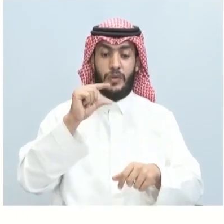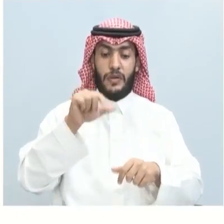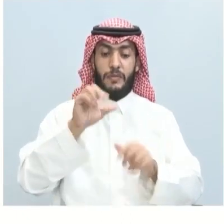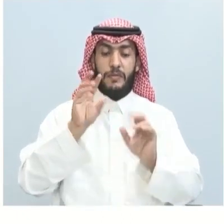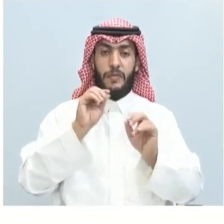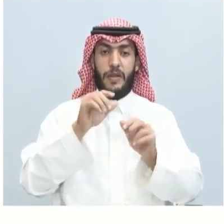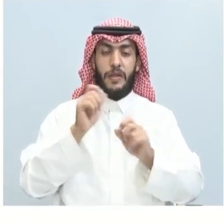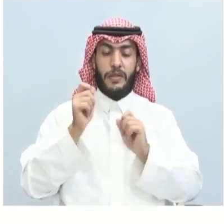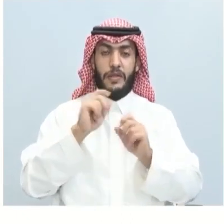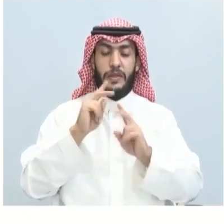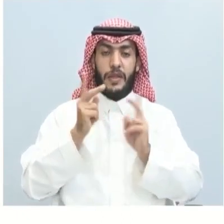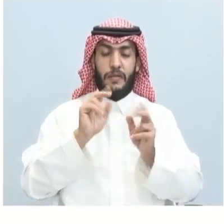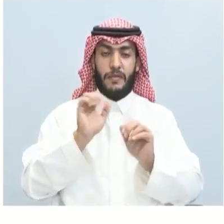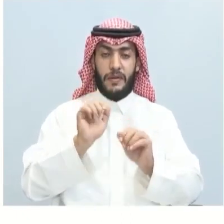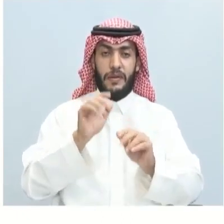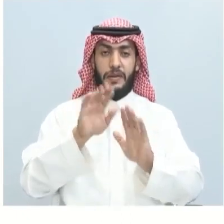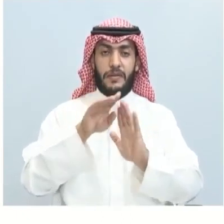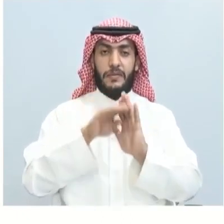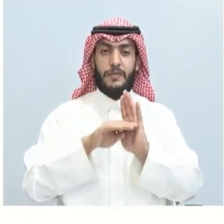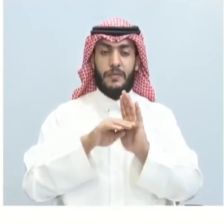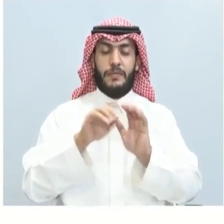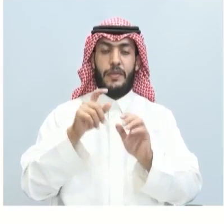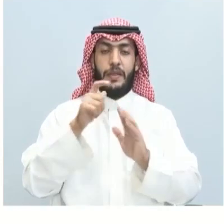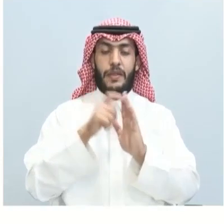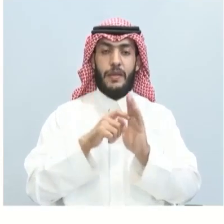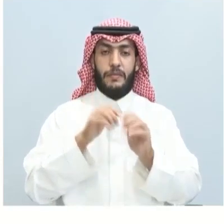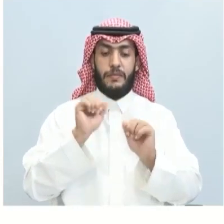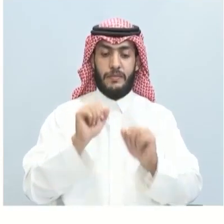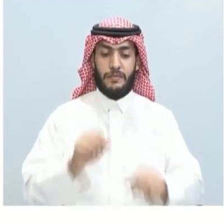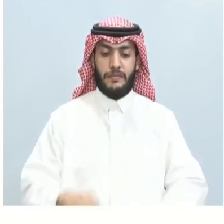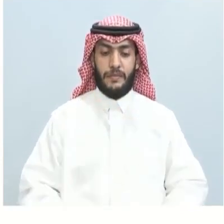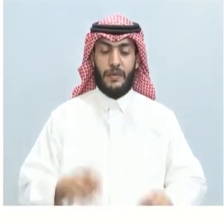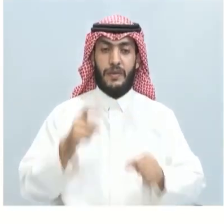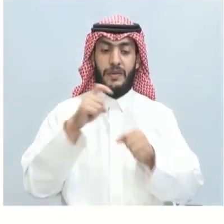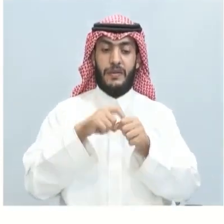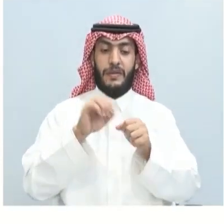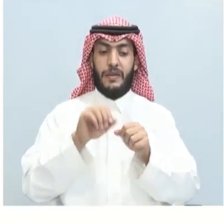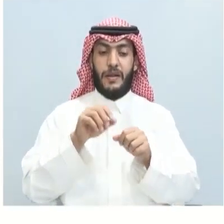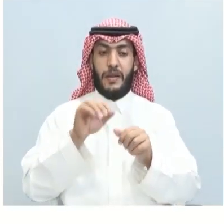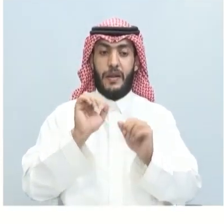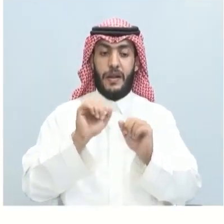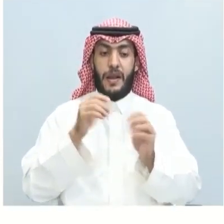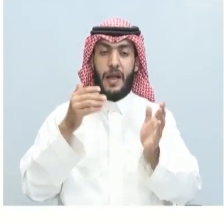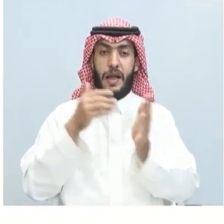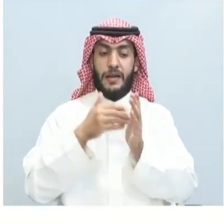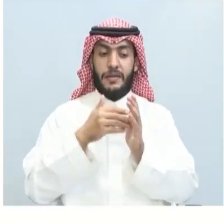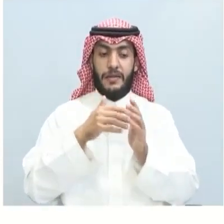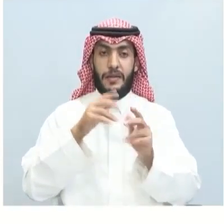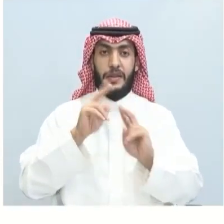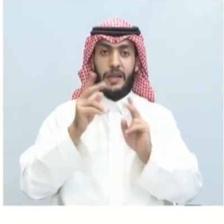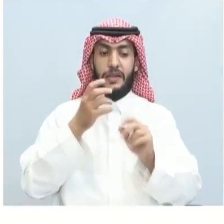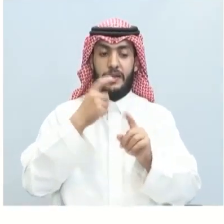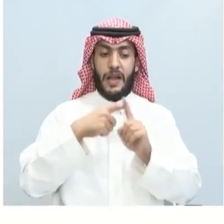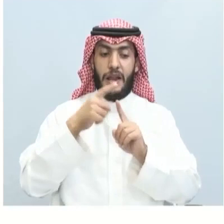هو التغير الذي يؤثر في حاله التزم في نظام معين وصلنا في العوامل الى العامل الاخير وهو تغير درجه